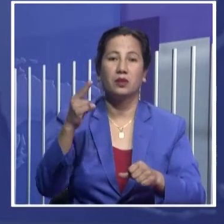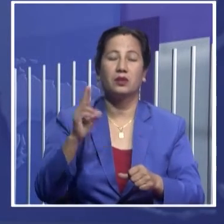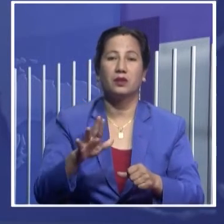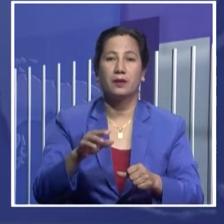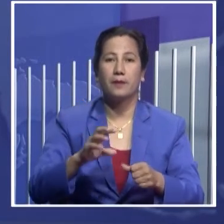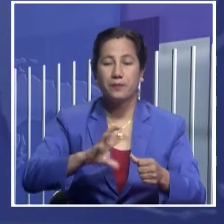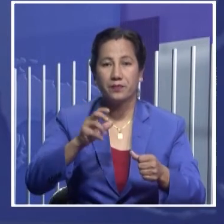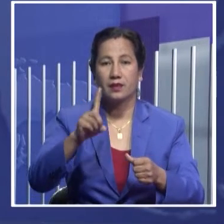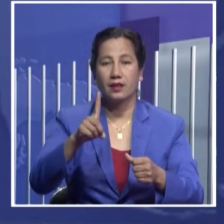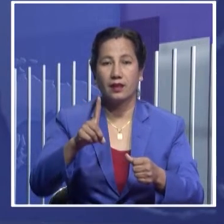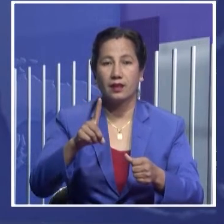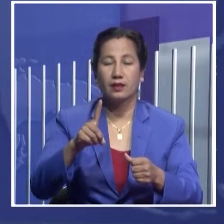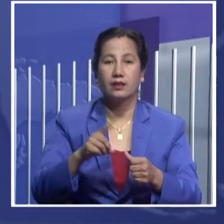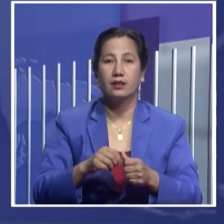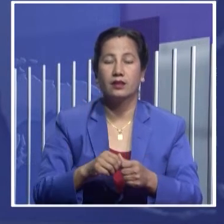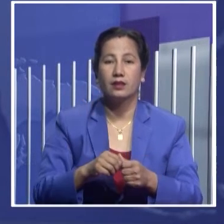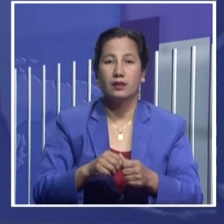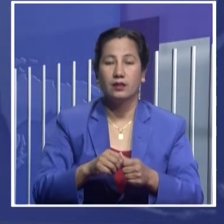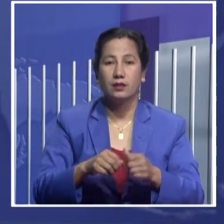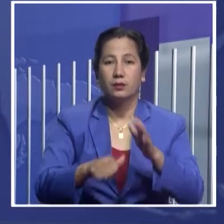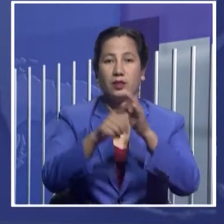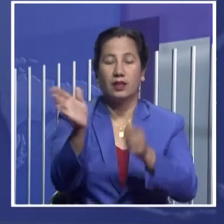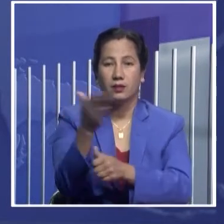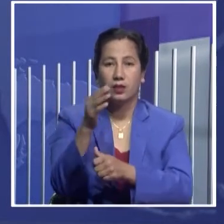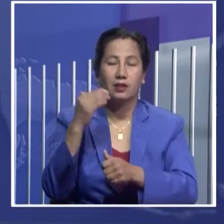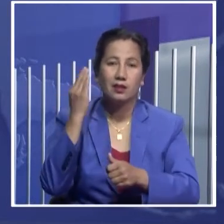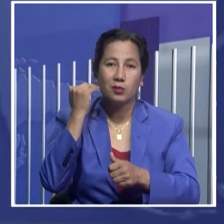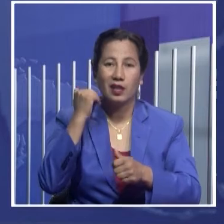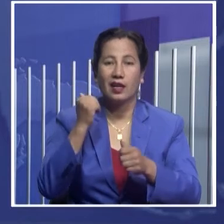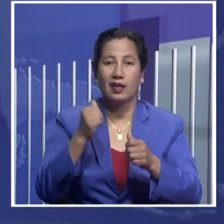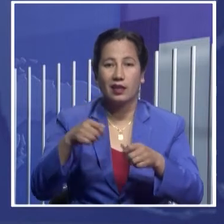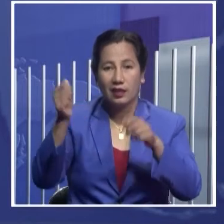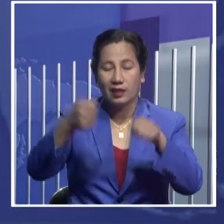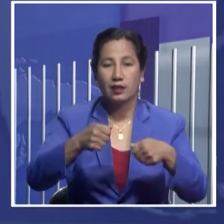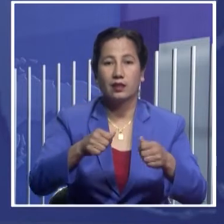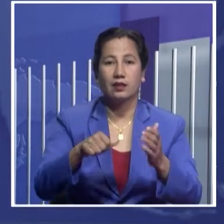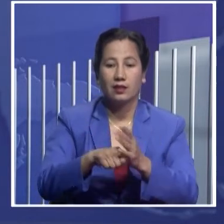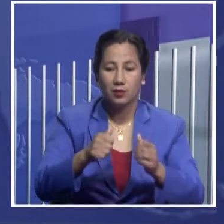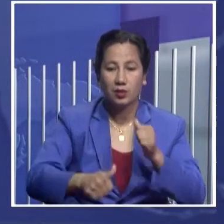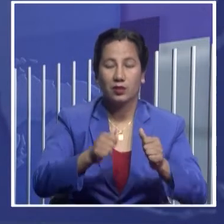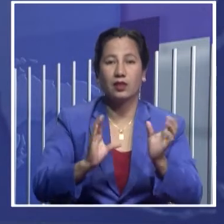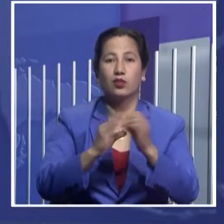प्रदेश नम्बर 1 जारी प्रधानमन्त्री कप महिला टी20 क्रिकेट प्रतियोगिताको समूह